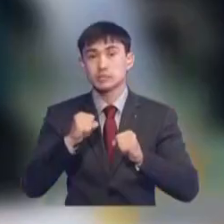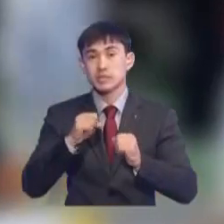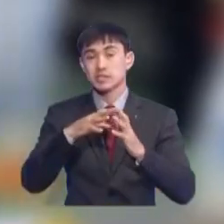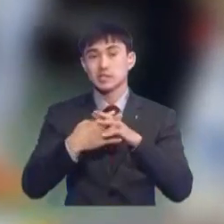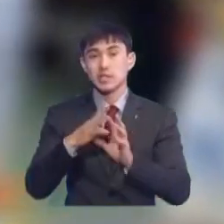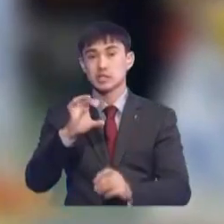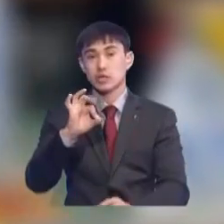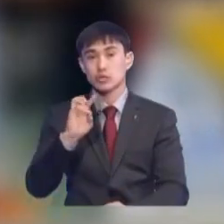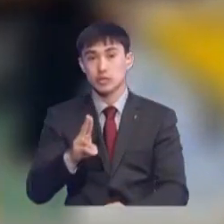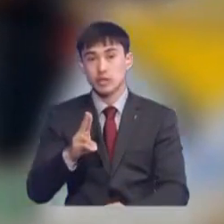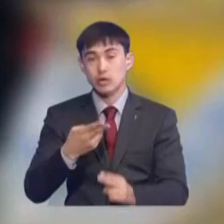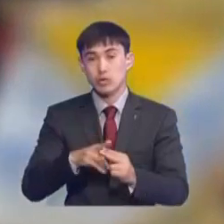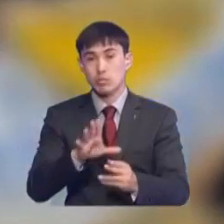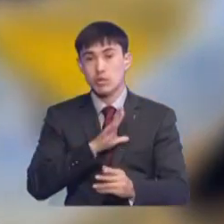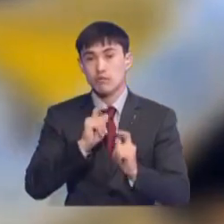кербулакский